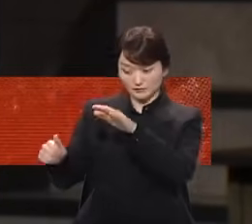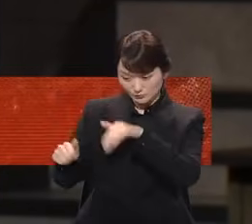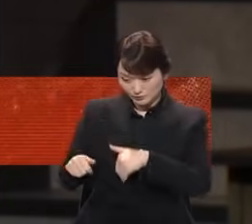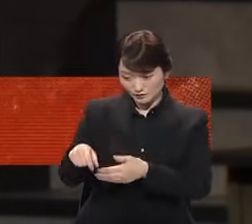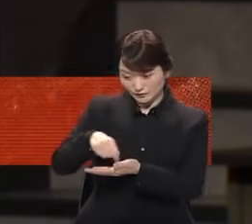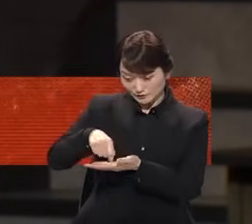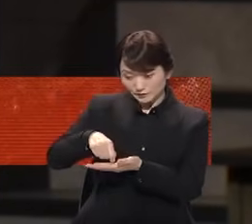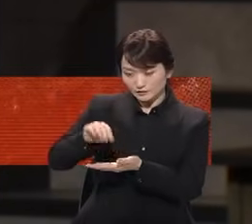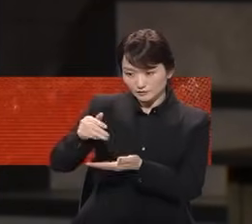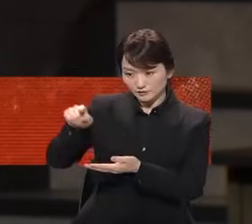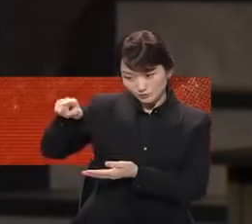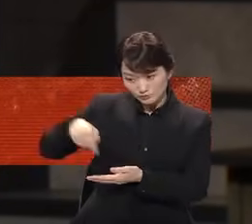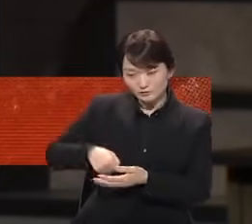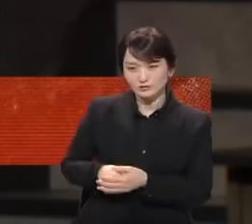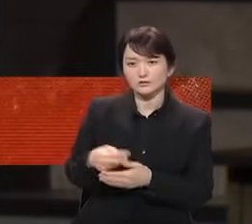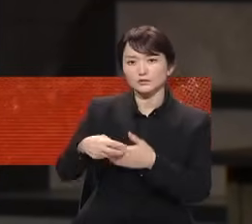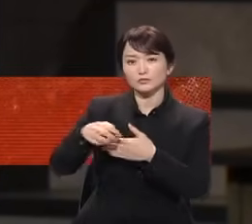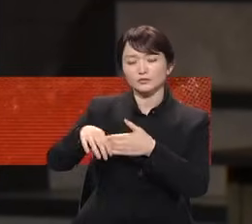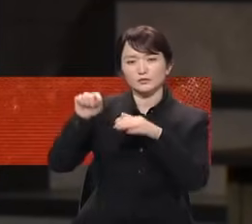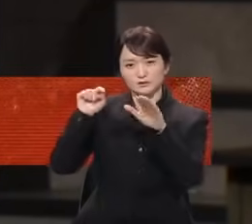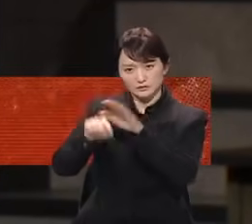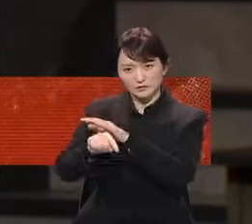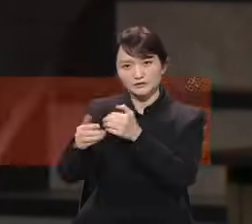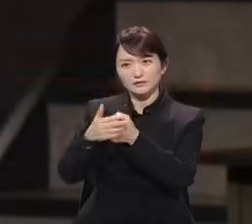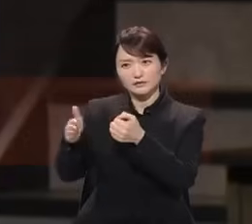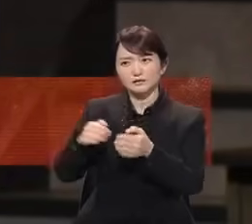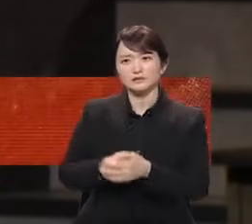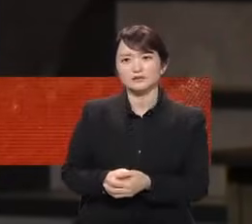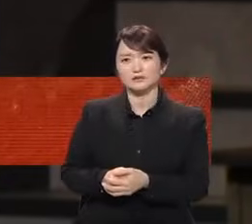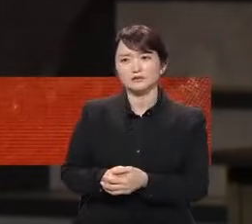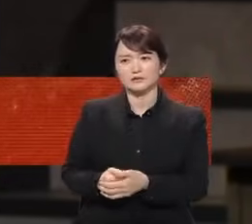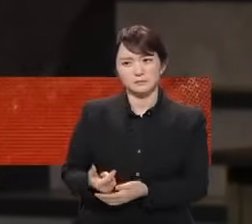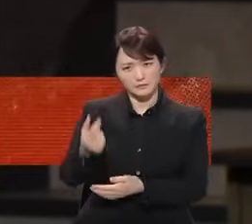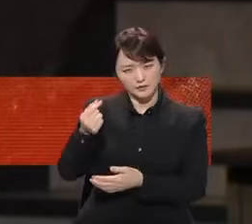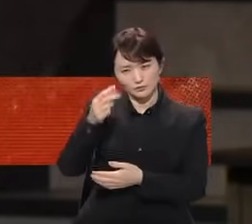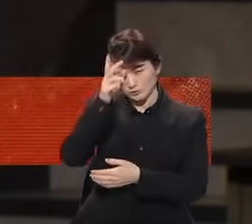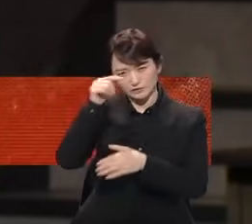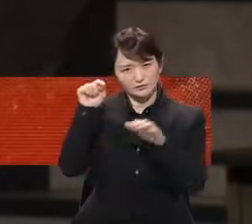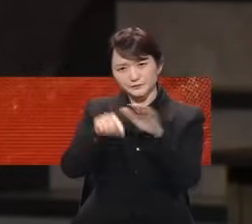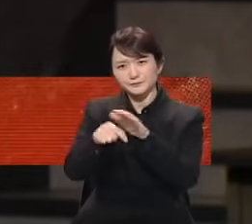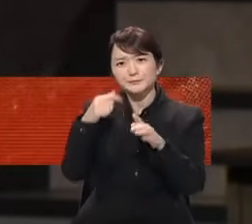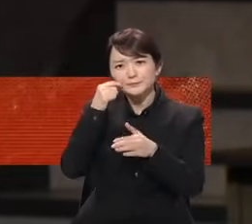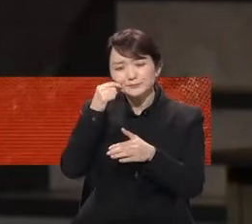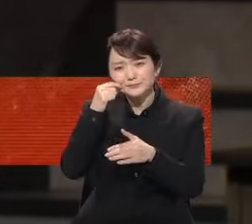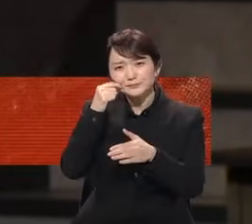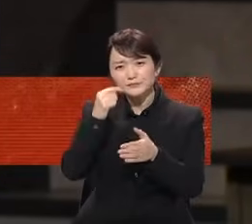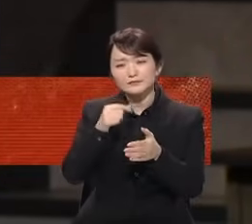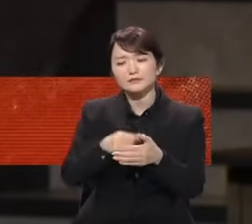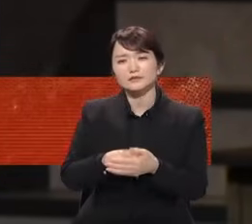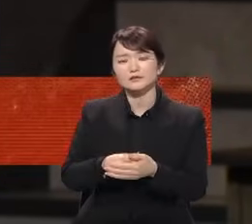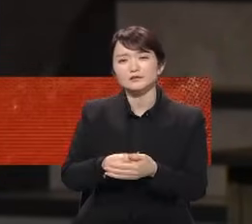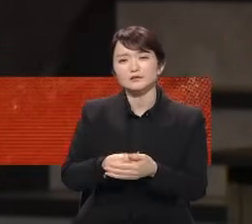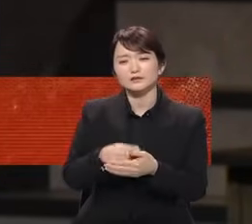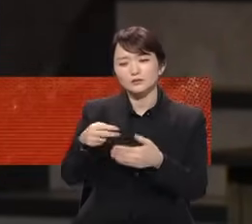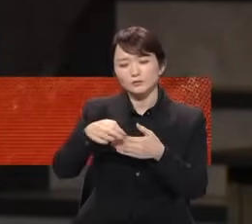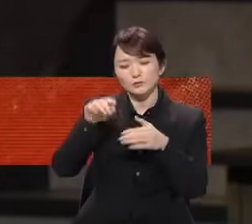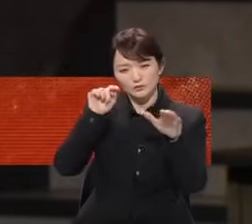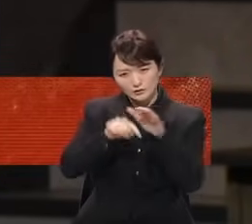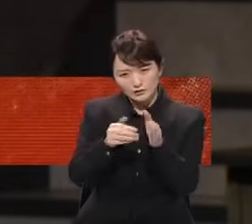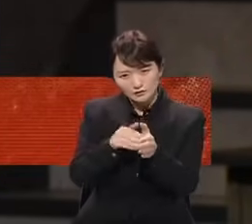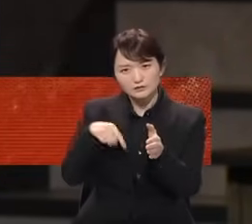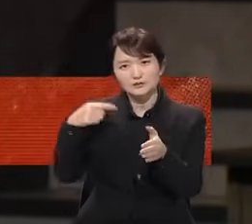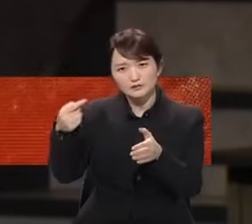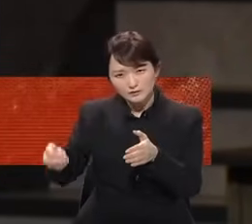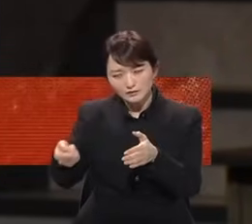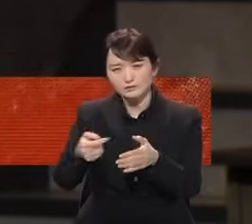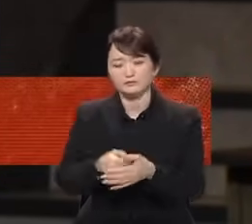했는데 병원을 좀 가야 되는 상황이라서 당장 바로 이제 따라가지는 못하고 나중에 갔다고 해요. 병원에 갔다가 나중에 갔고 또